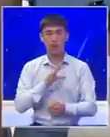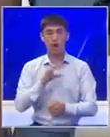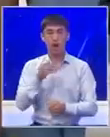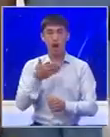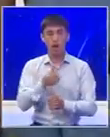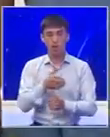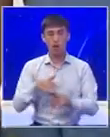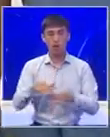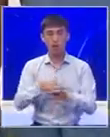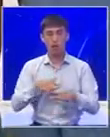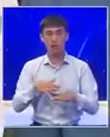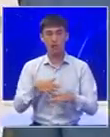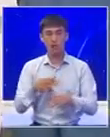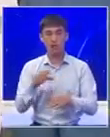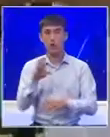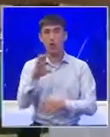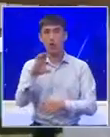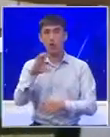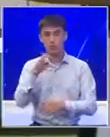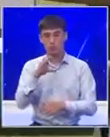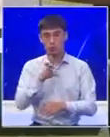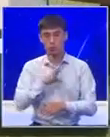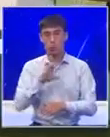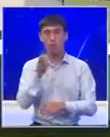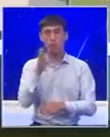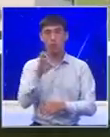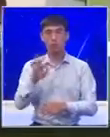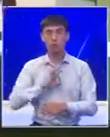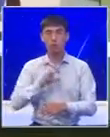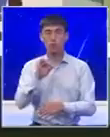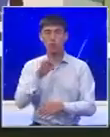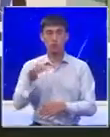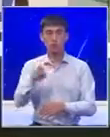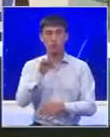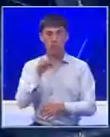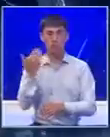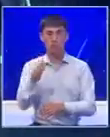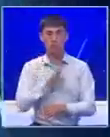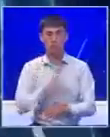Атырау аймағының саңлақтары күміспен күптелсе, қола жүлде жетісулық